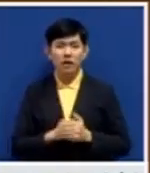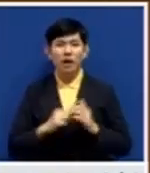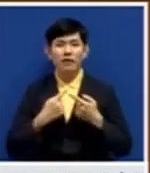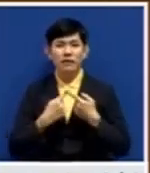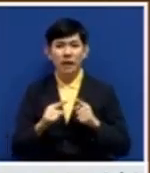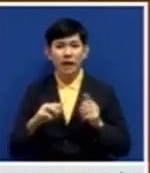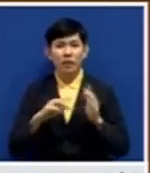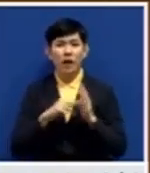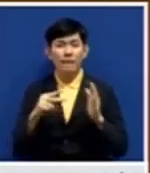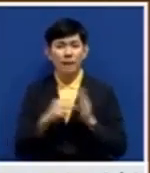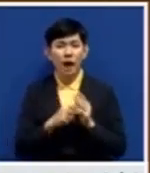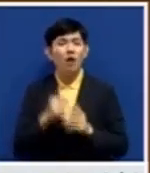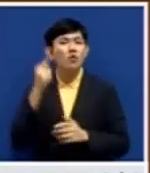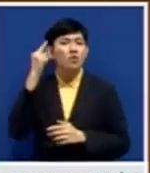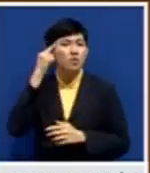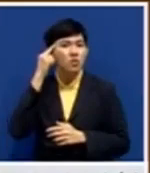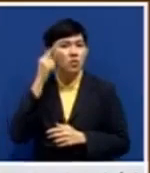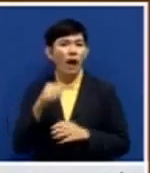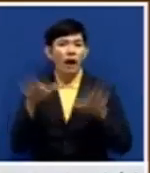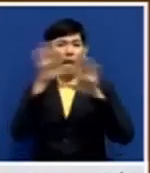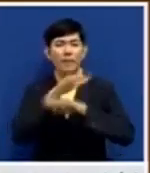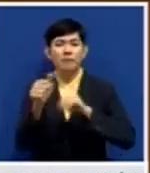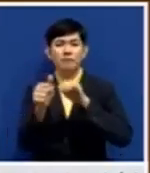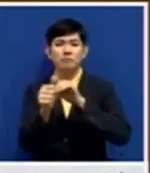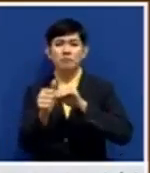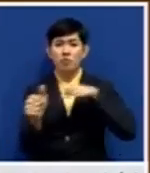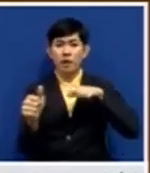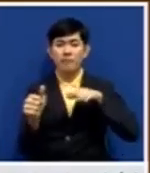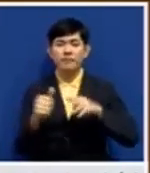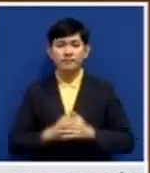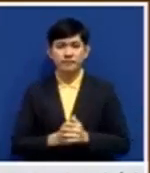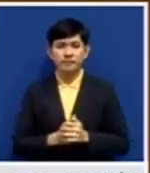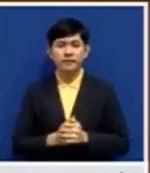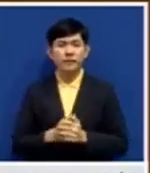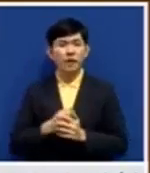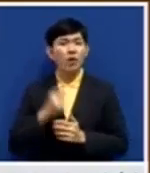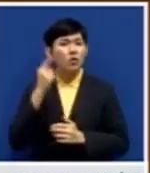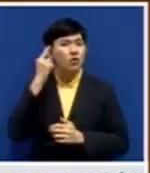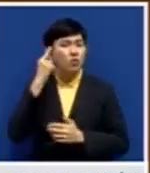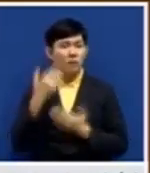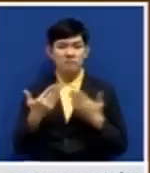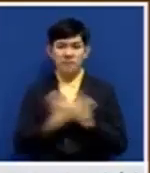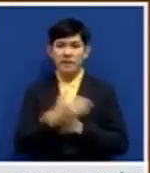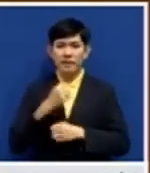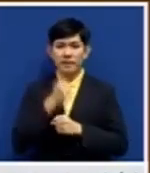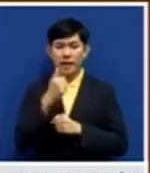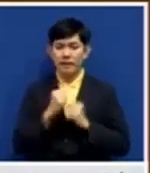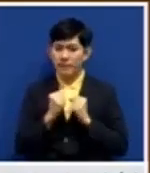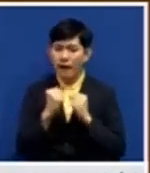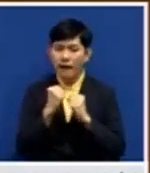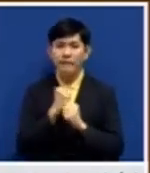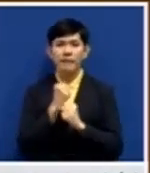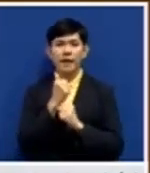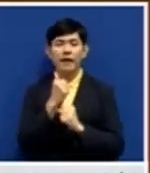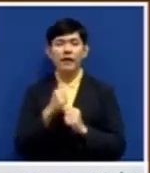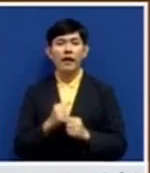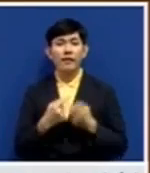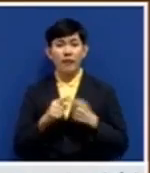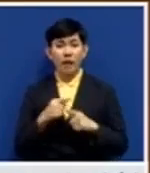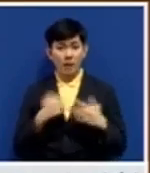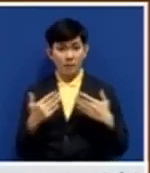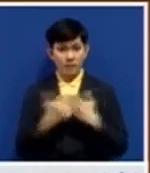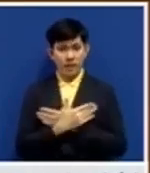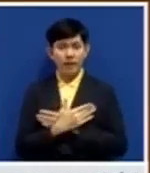คือ leader opinion คือคนที่เป็นผู้นำในหมู่บ้านเหล่านั้นที่สามารถเปลี่ยนแปลงได้กล้าเปลี่ยนแปลงเมื่อเปลี่ยนแปลงแล้ว